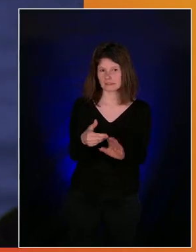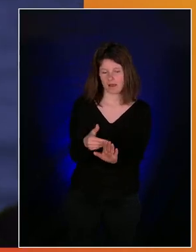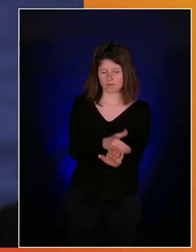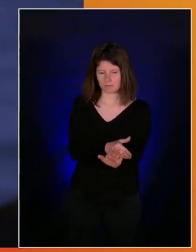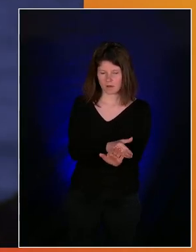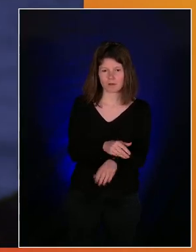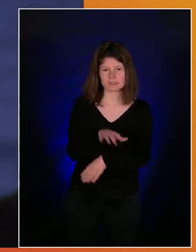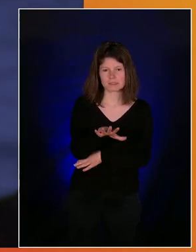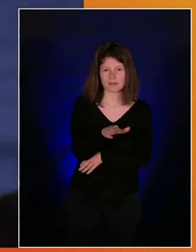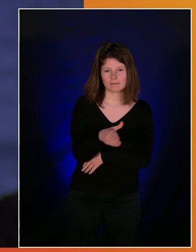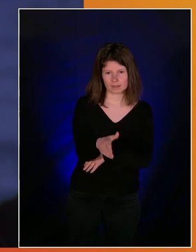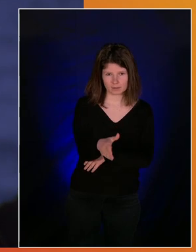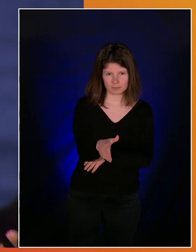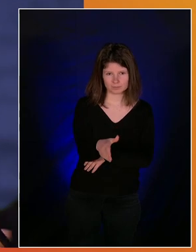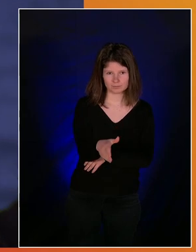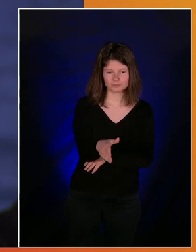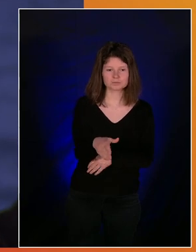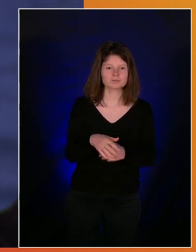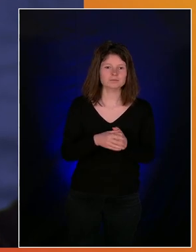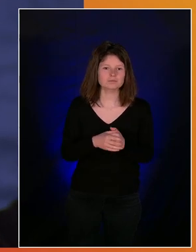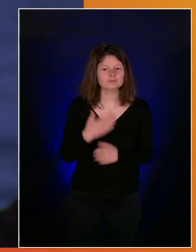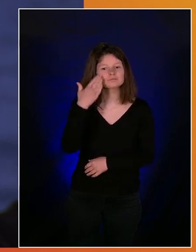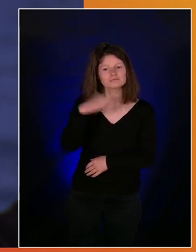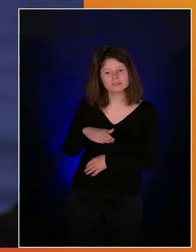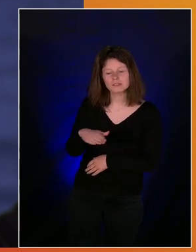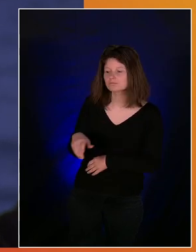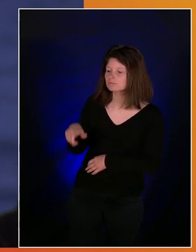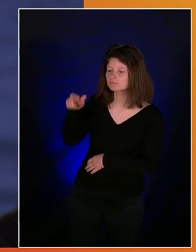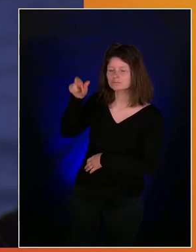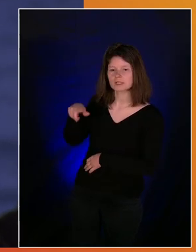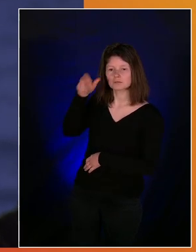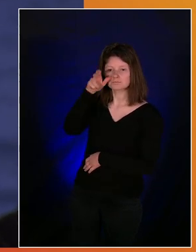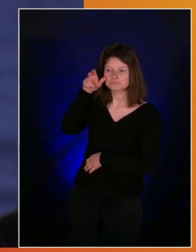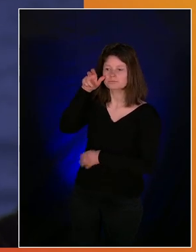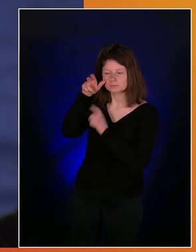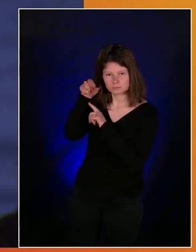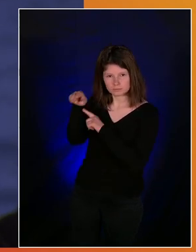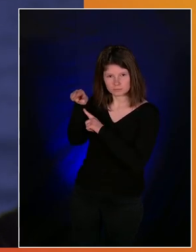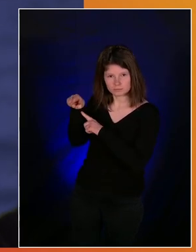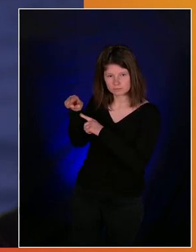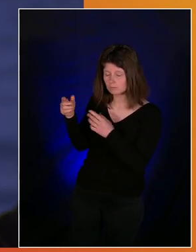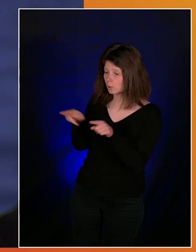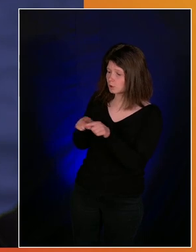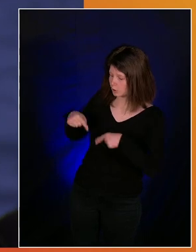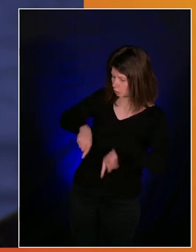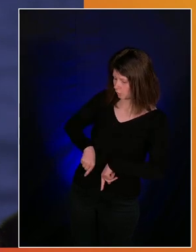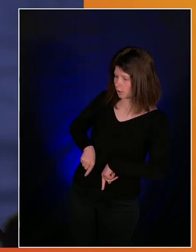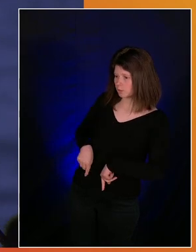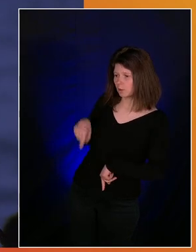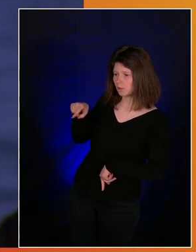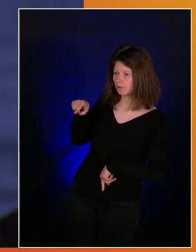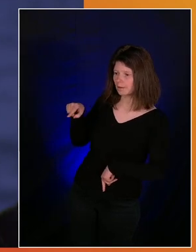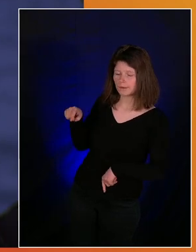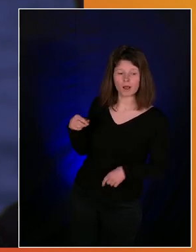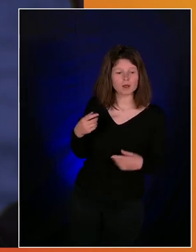le 5 avril, vous savez que finalement, Elisabeth Borne et le gouvernement qui n'avaient pas le temps de rencontrer l'intersyndicale, autre